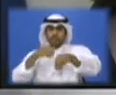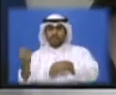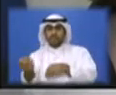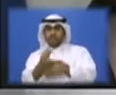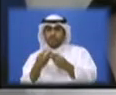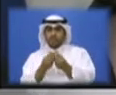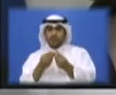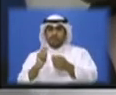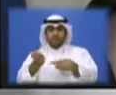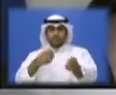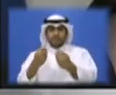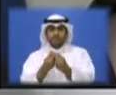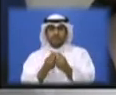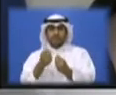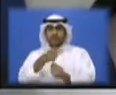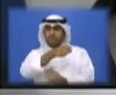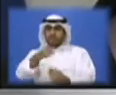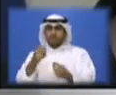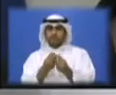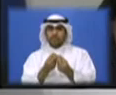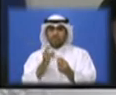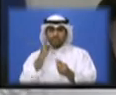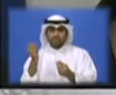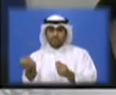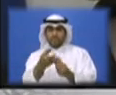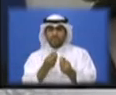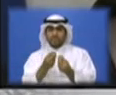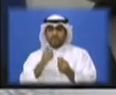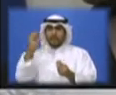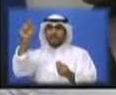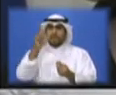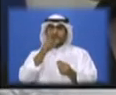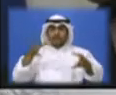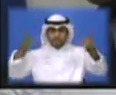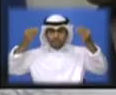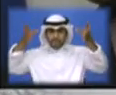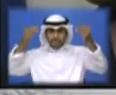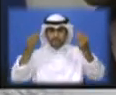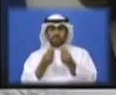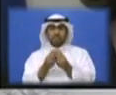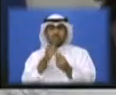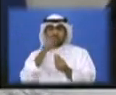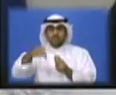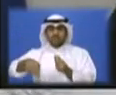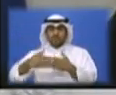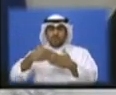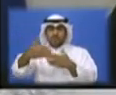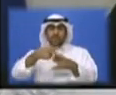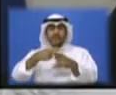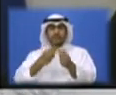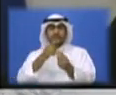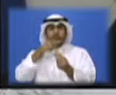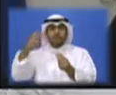مجال الاقتصاد والمالية والاستثمارات أو في مجال الفن والثقافة. ولذلك نعتبر مستقبل العلاقات الروسية